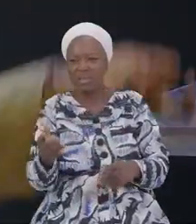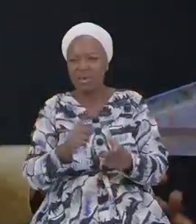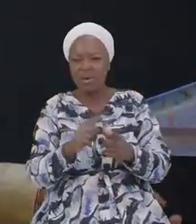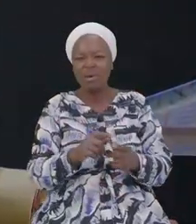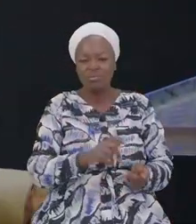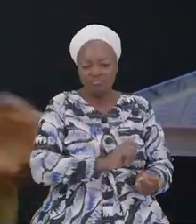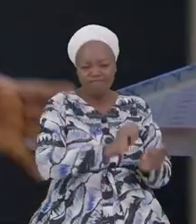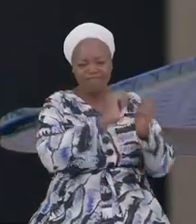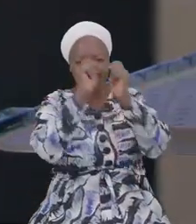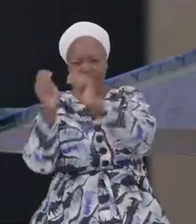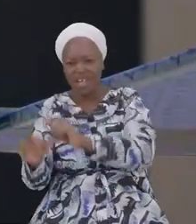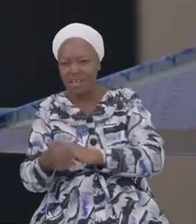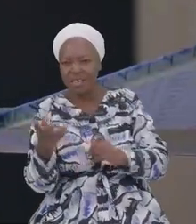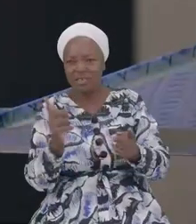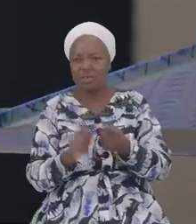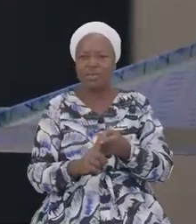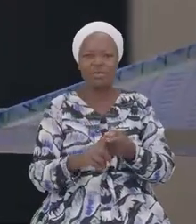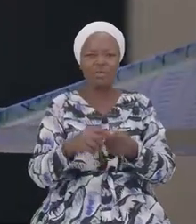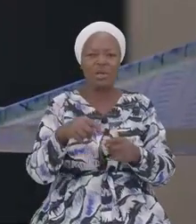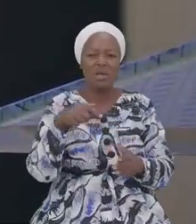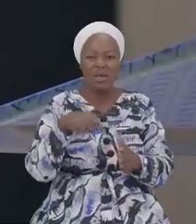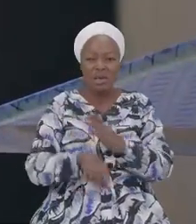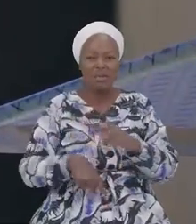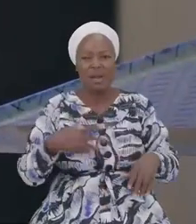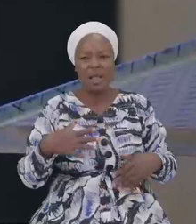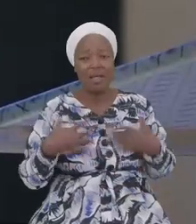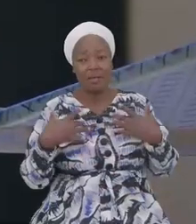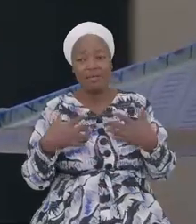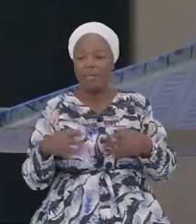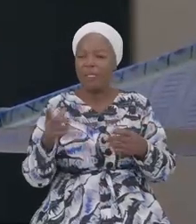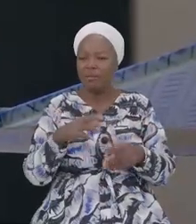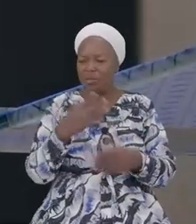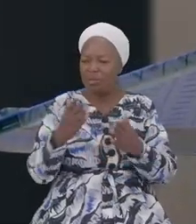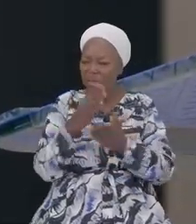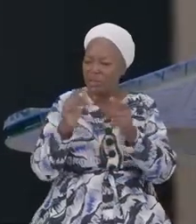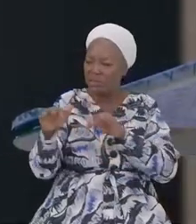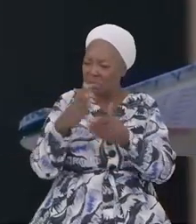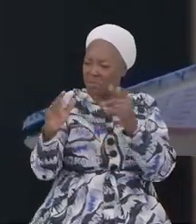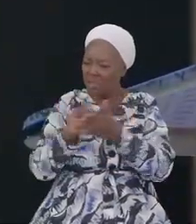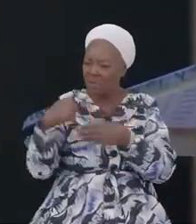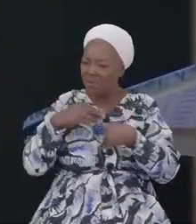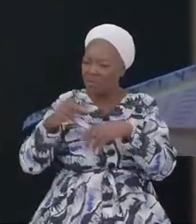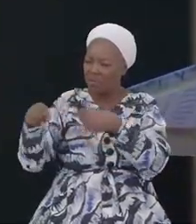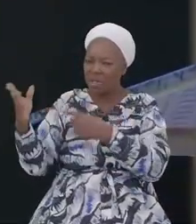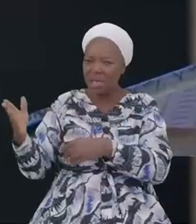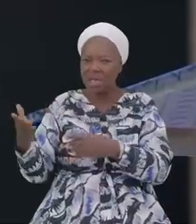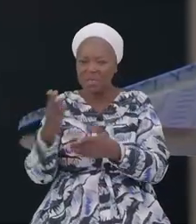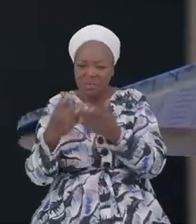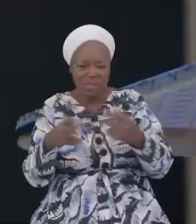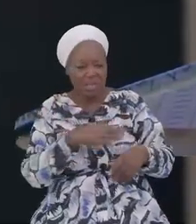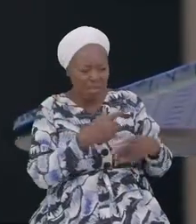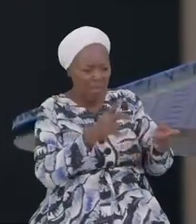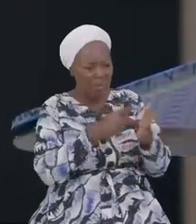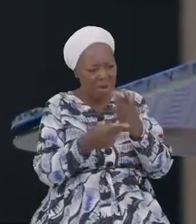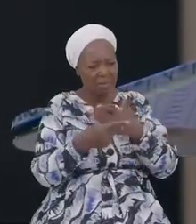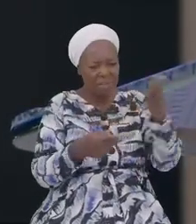transplanter quelque chose dans la vie profonde. Peut-être quelqu'un fait quelque chose, nous voulons aller là-bas. Si quelque chose se passe là-bas, parfois